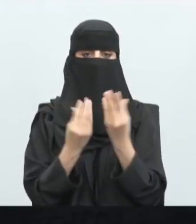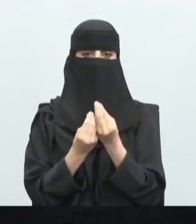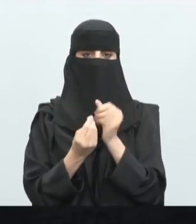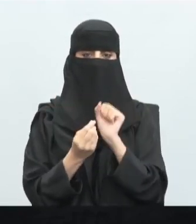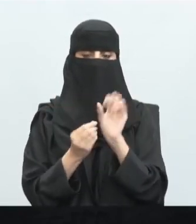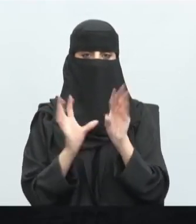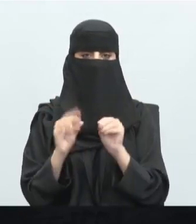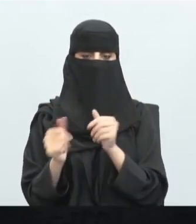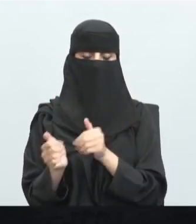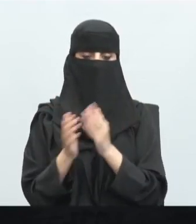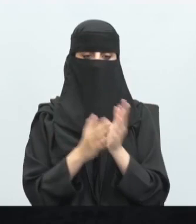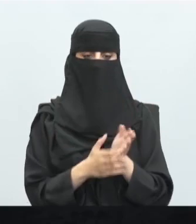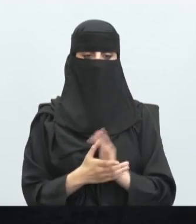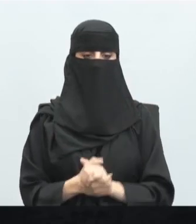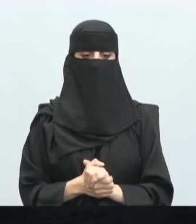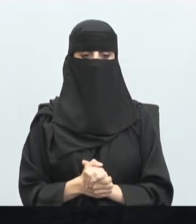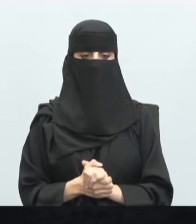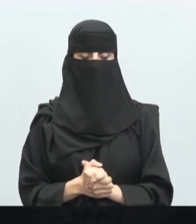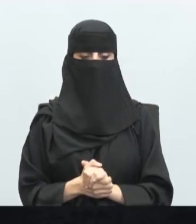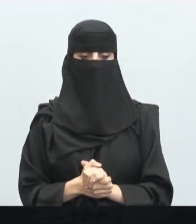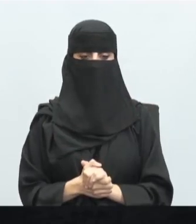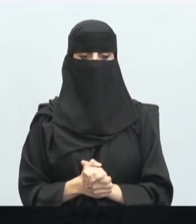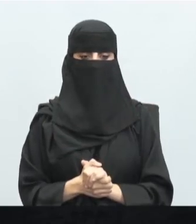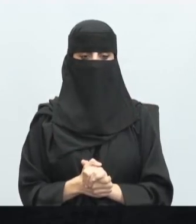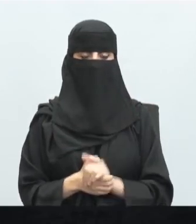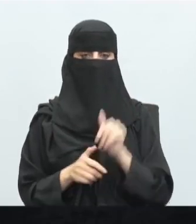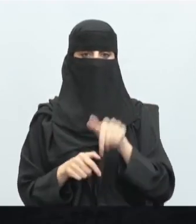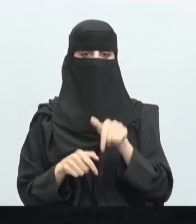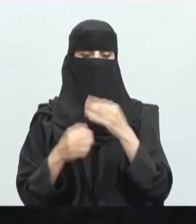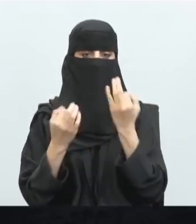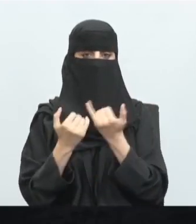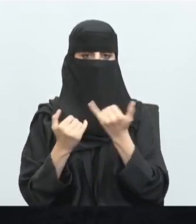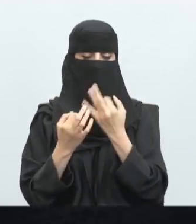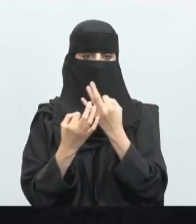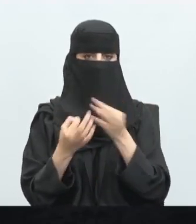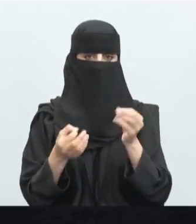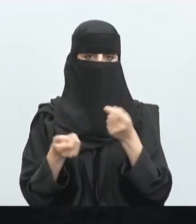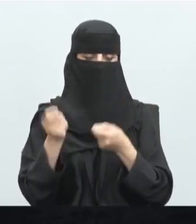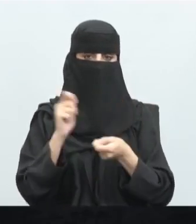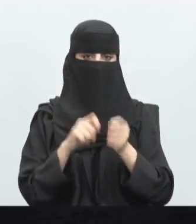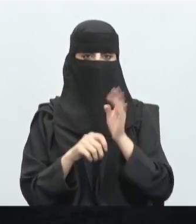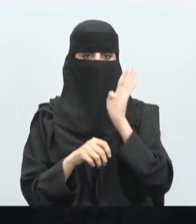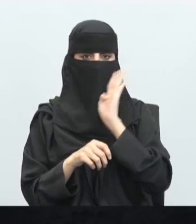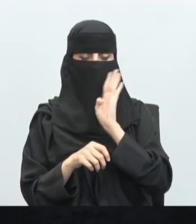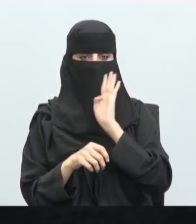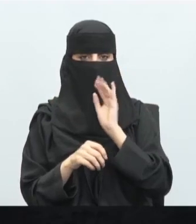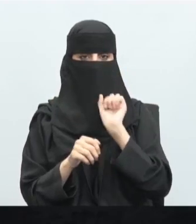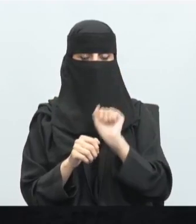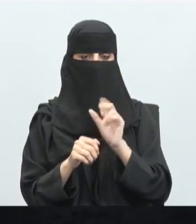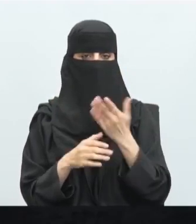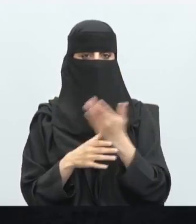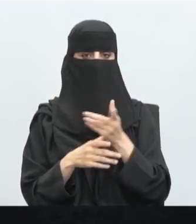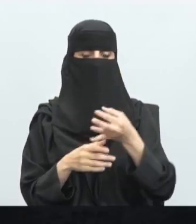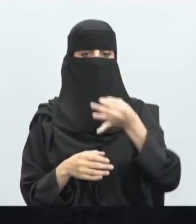اذا ايها الابطال اريد منكم تطبيقها والتعود عليها سوف تفيدني في